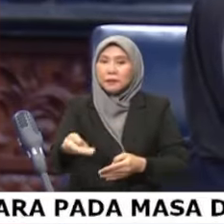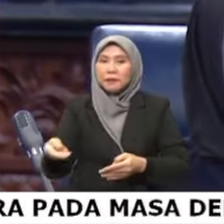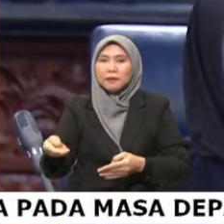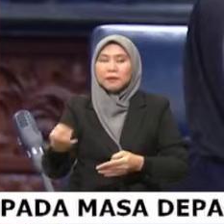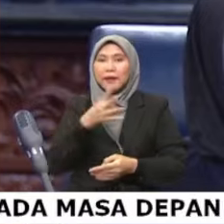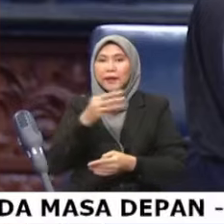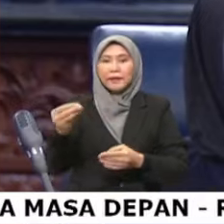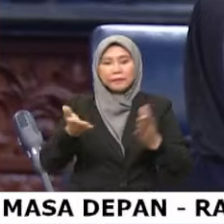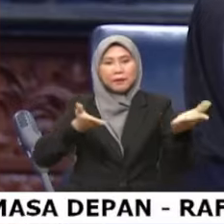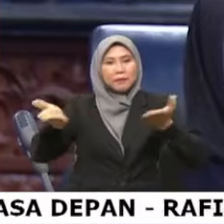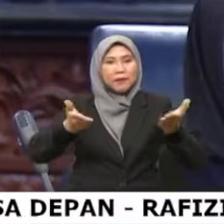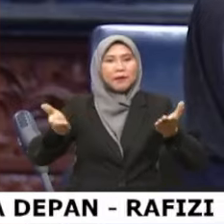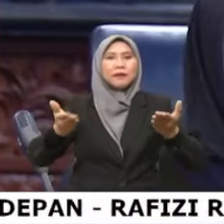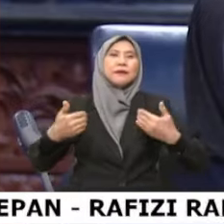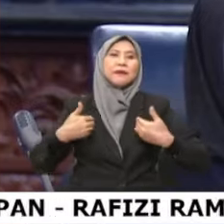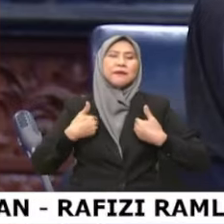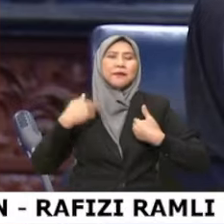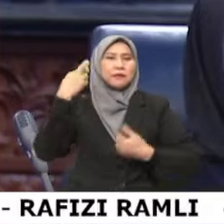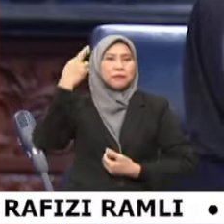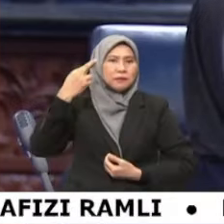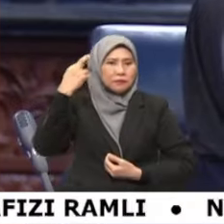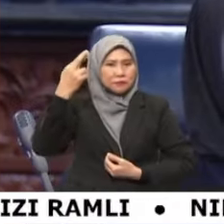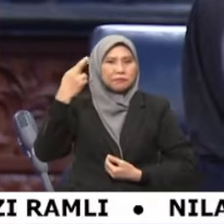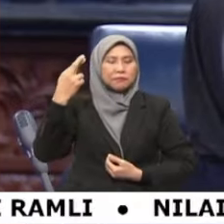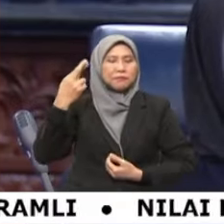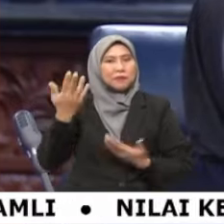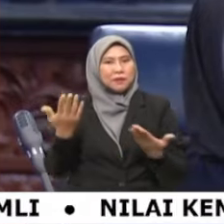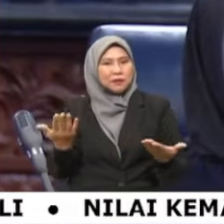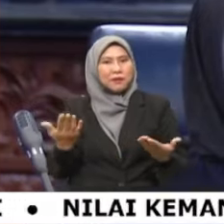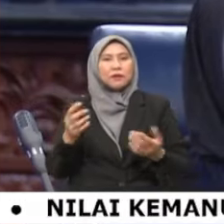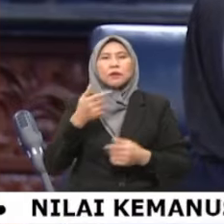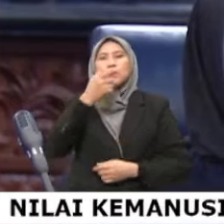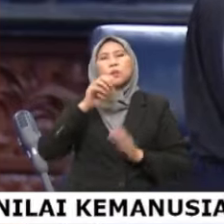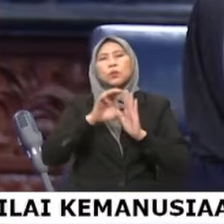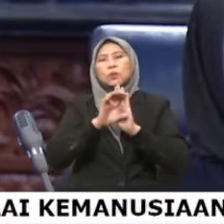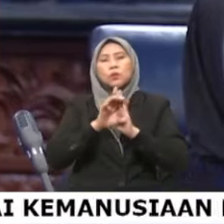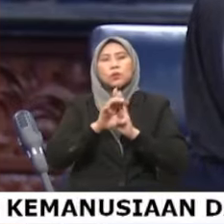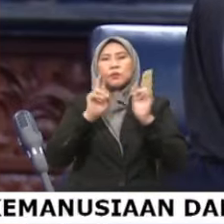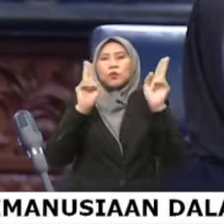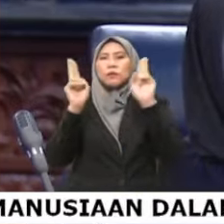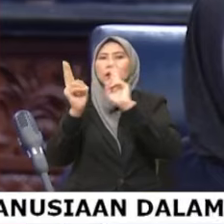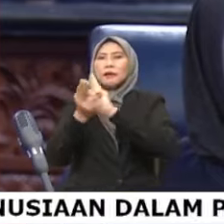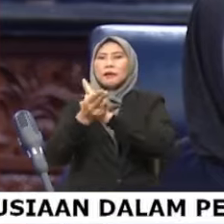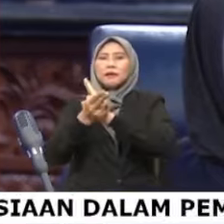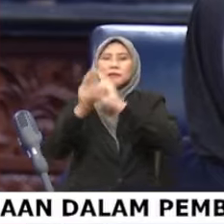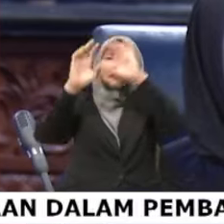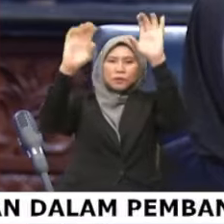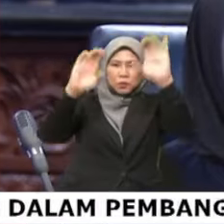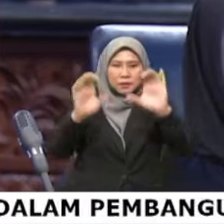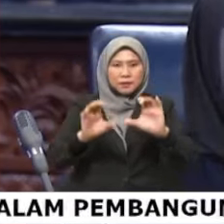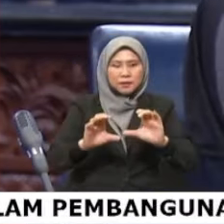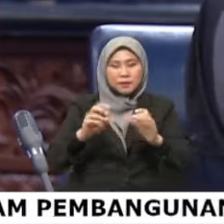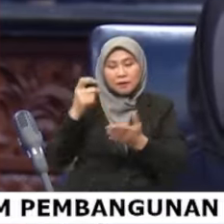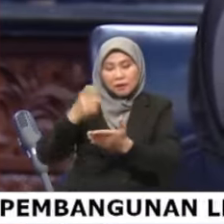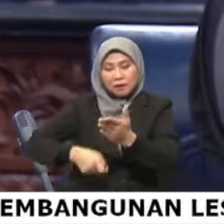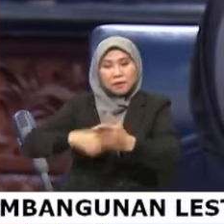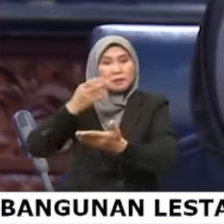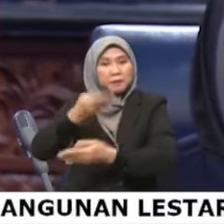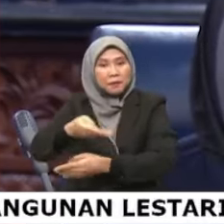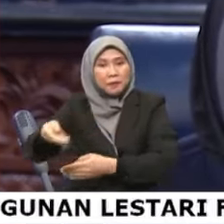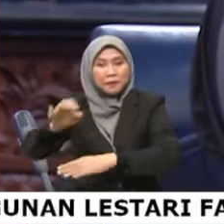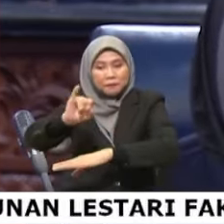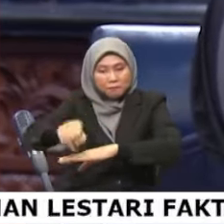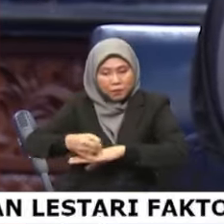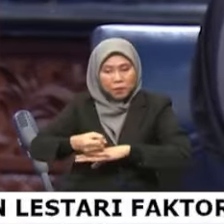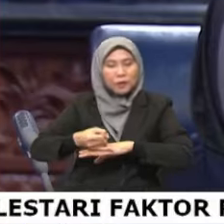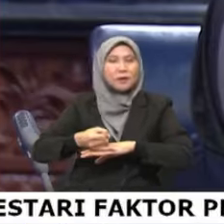banyak faktor-faktor luaran seperti perubahan iklim contohnya, harga barang import contohnya. Jadi apa